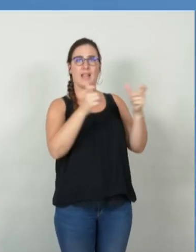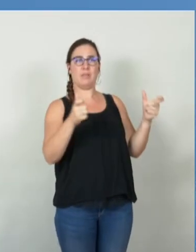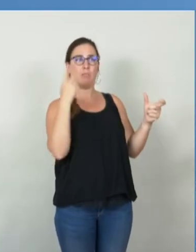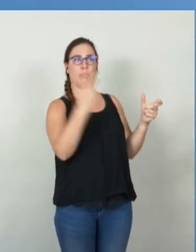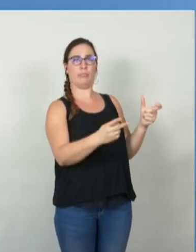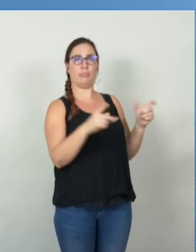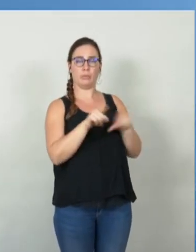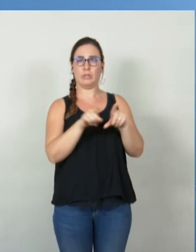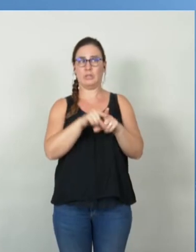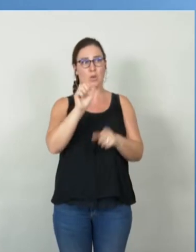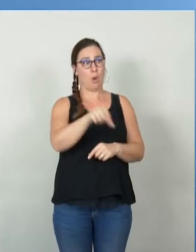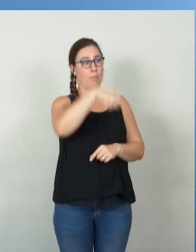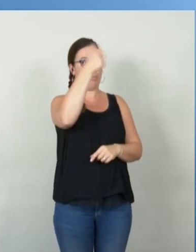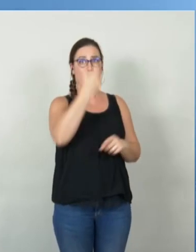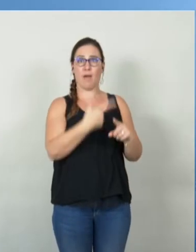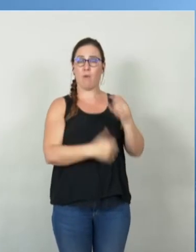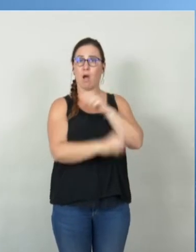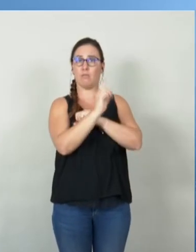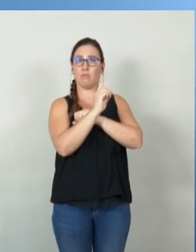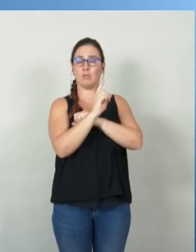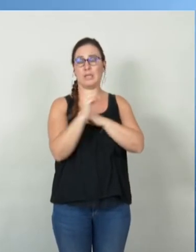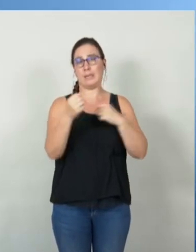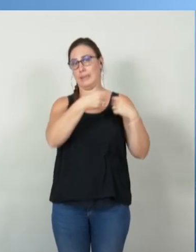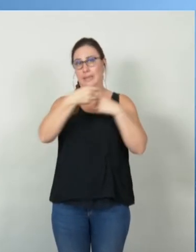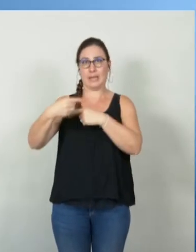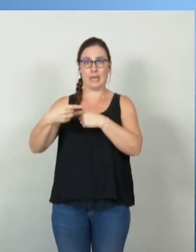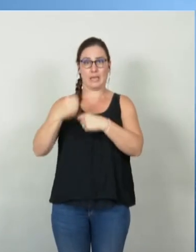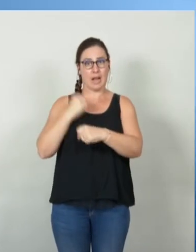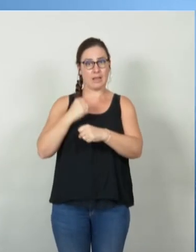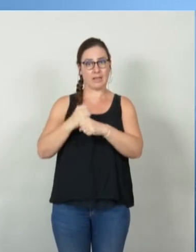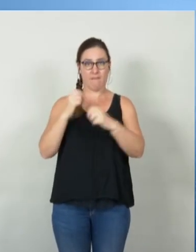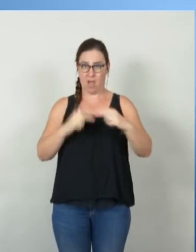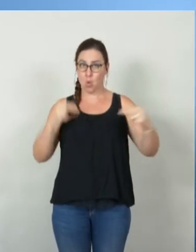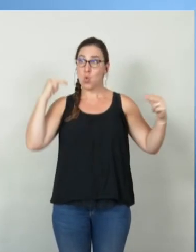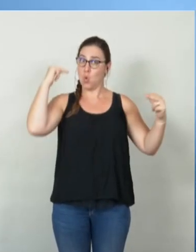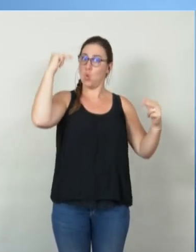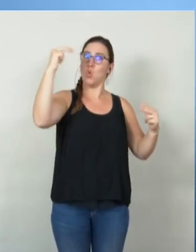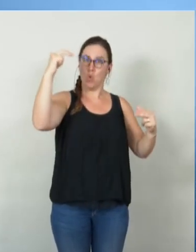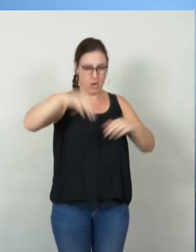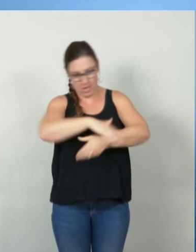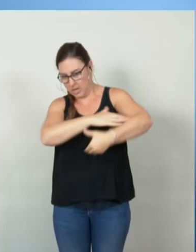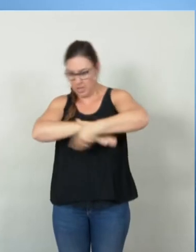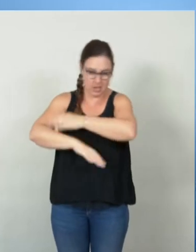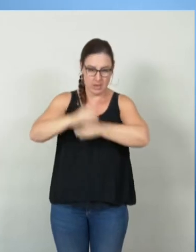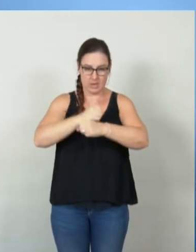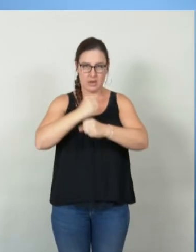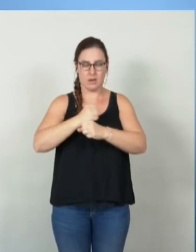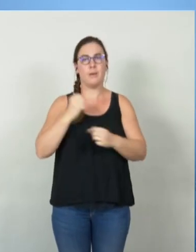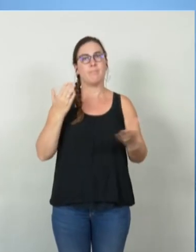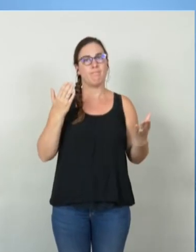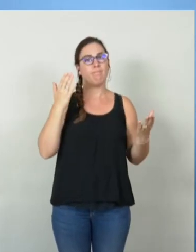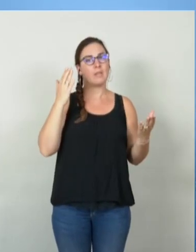d'établissement étant le premier en son genre c'est la sous-entend effectivement un travail de mise à niveau d'envergure mais c'est justement pour cela qu'il est aussi